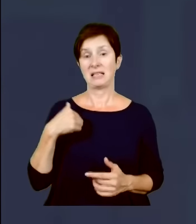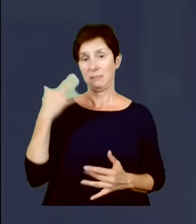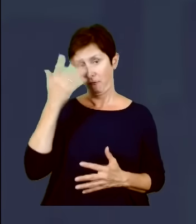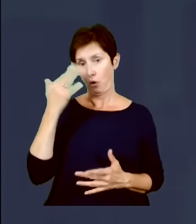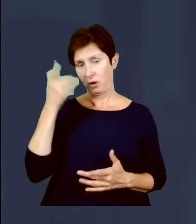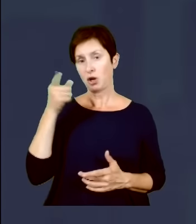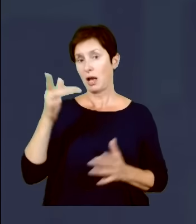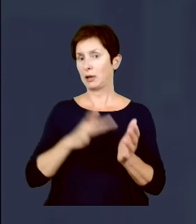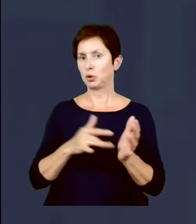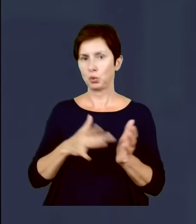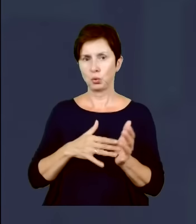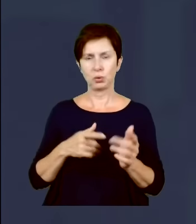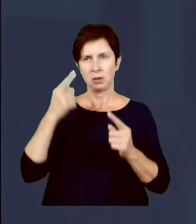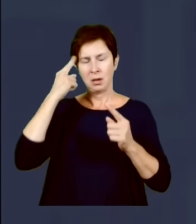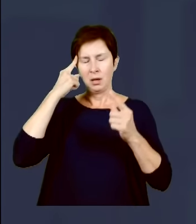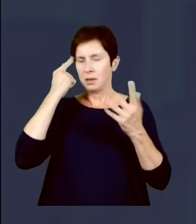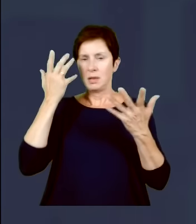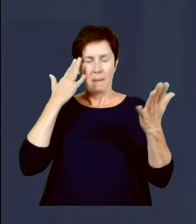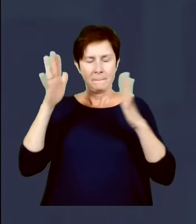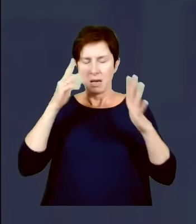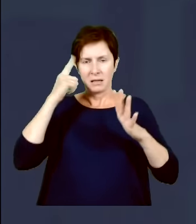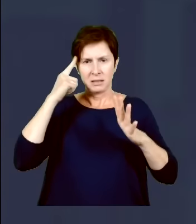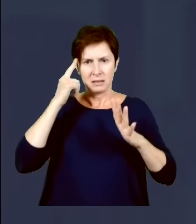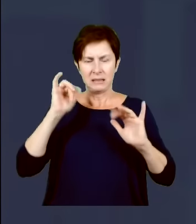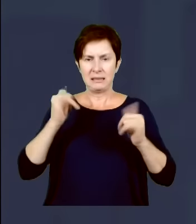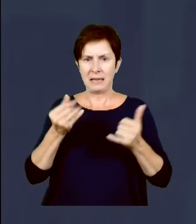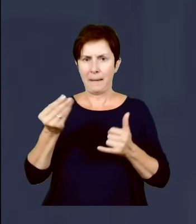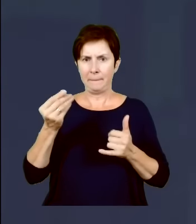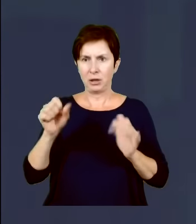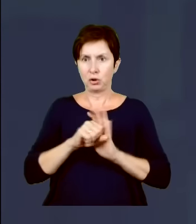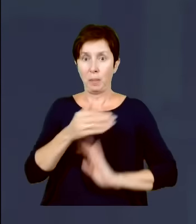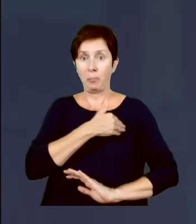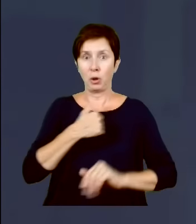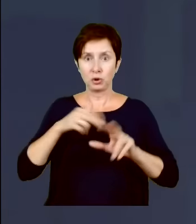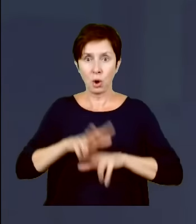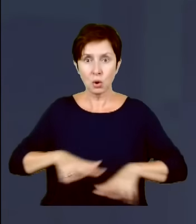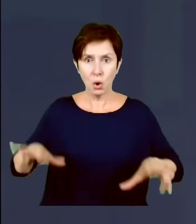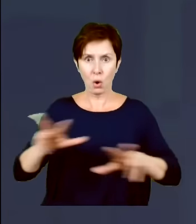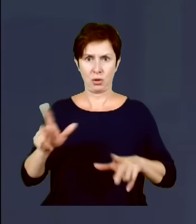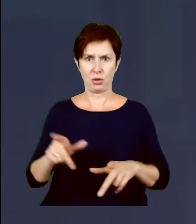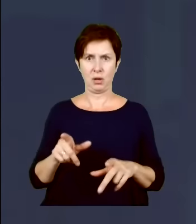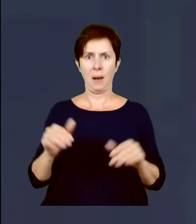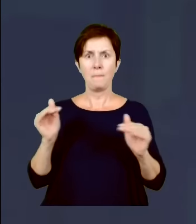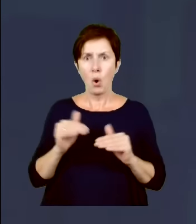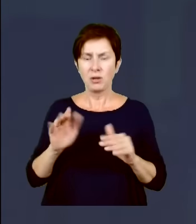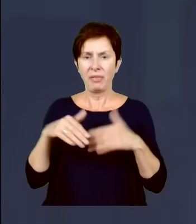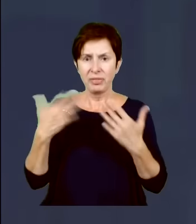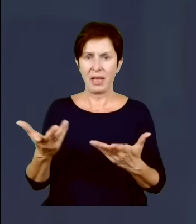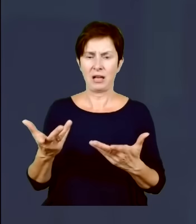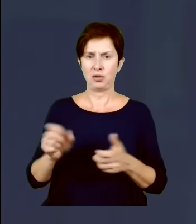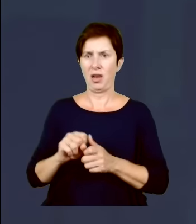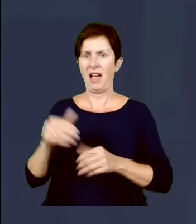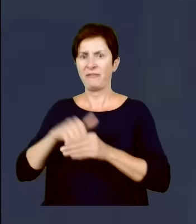Tuskowi nie mieści się w głowie że mogły pieniądze trafiać do Polskich Rodzin że mogły trafiać na inwestycje a nie do kolegów i do